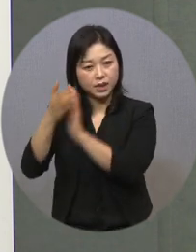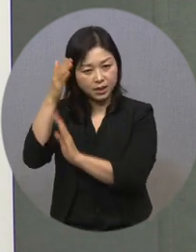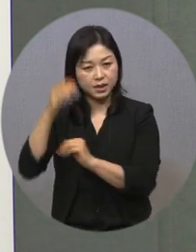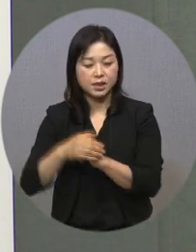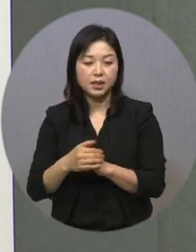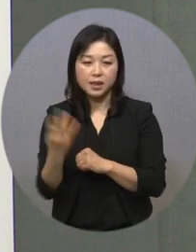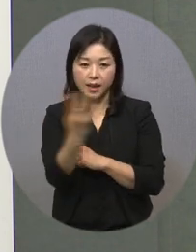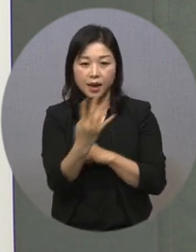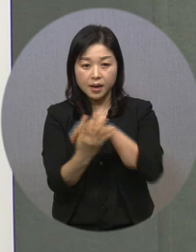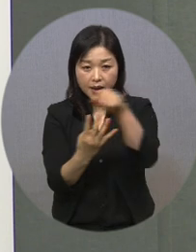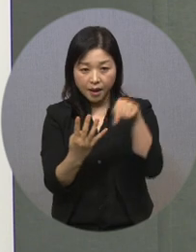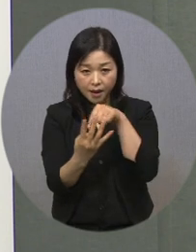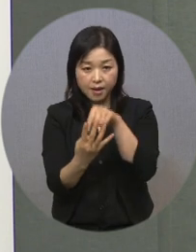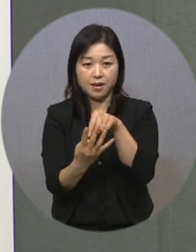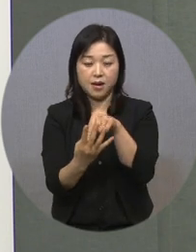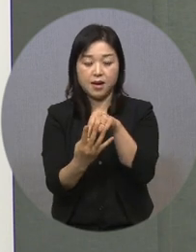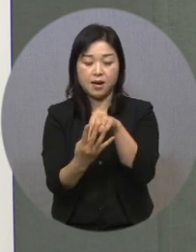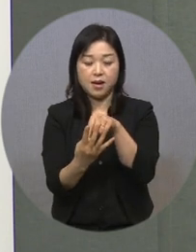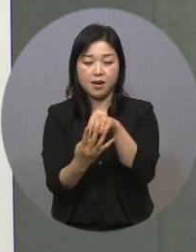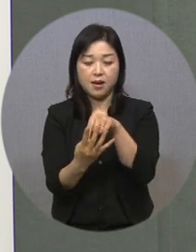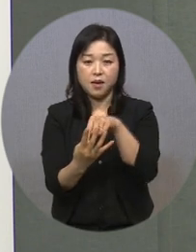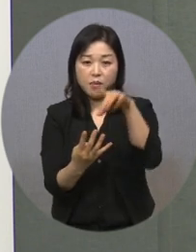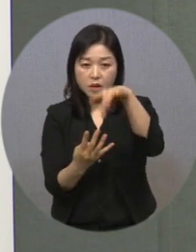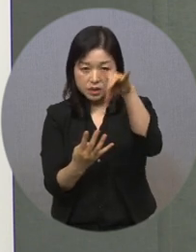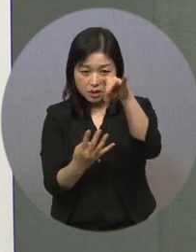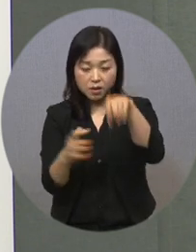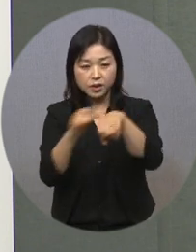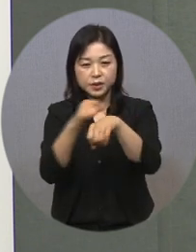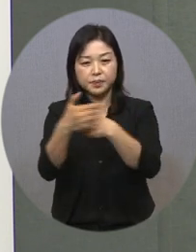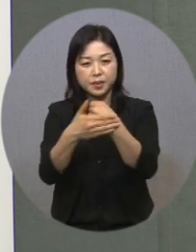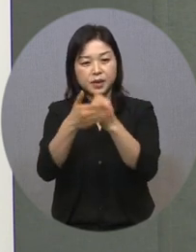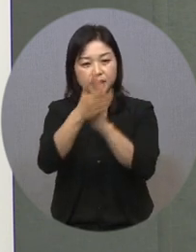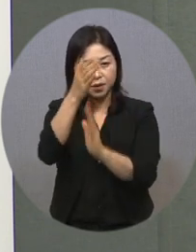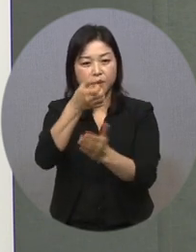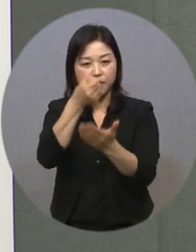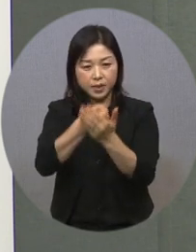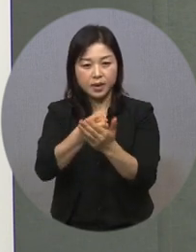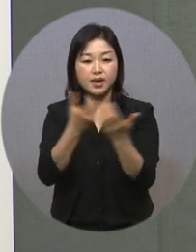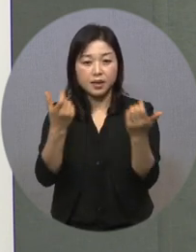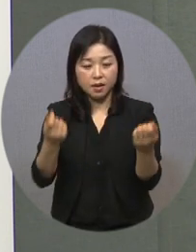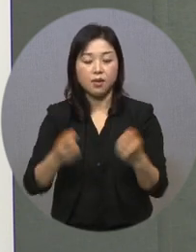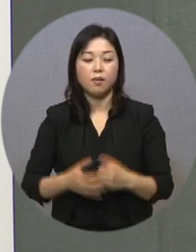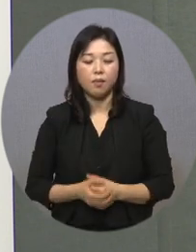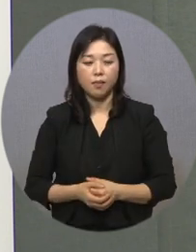창원시가 됐든 이 4개 도시가 우선 선정이 돼서